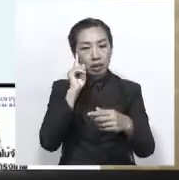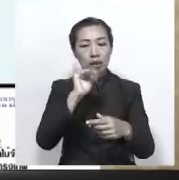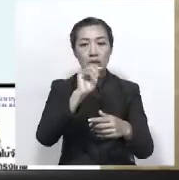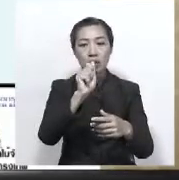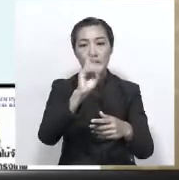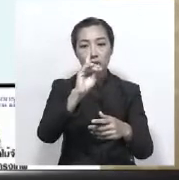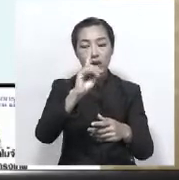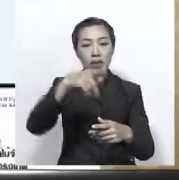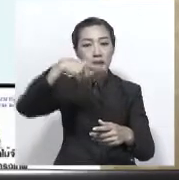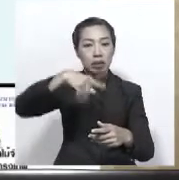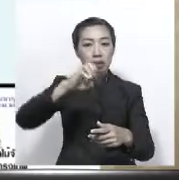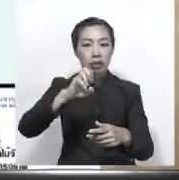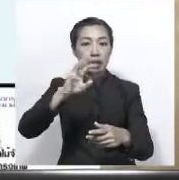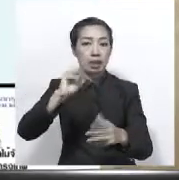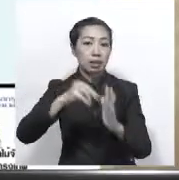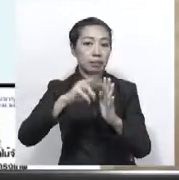นถึงท่าเรือสาทร